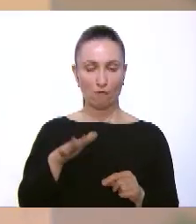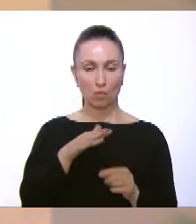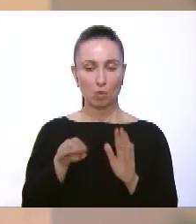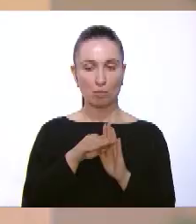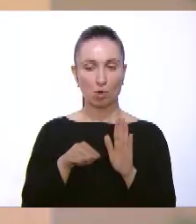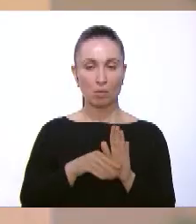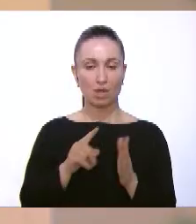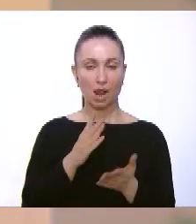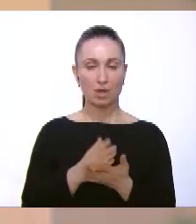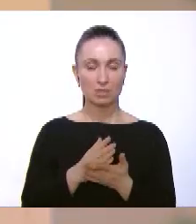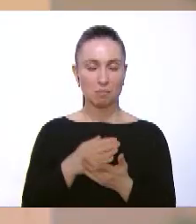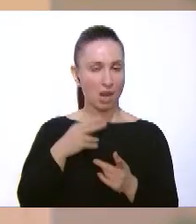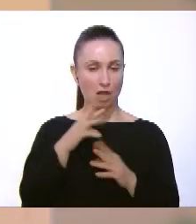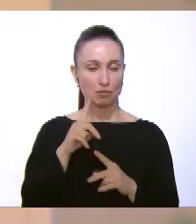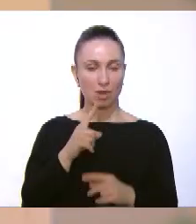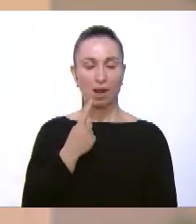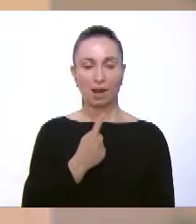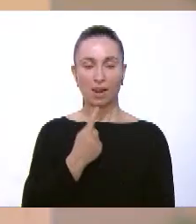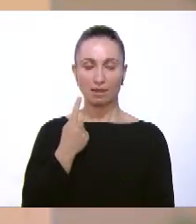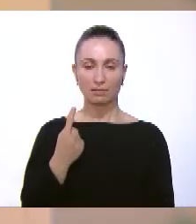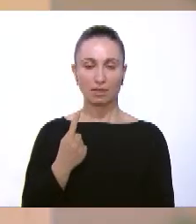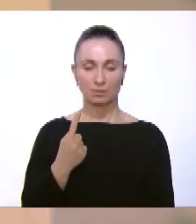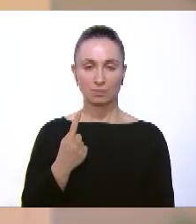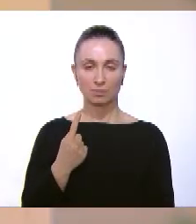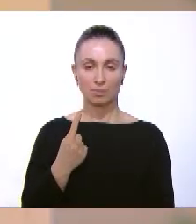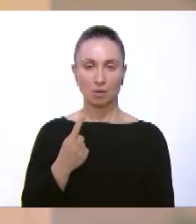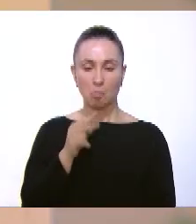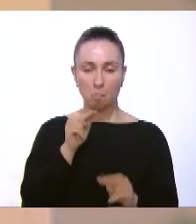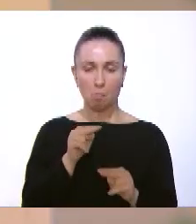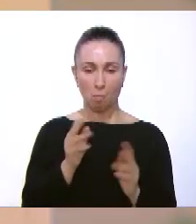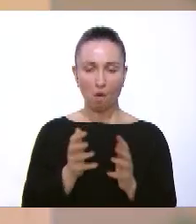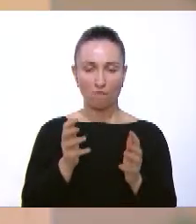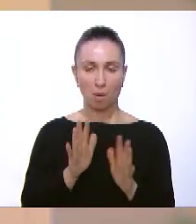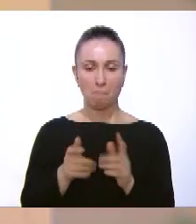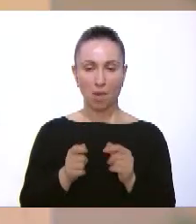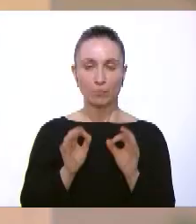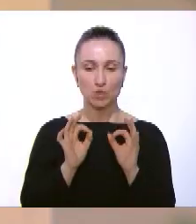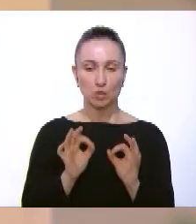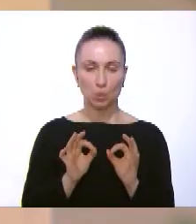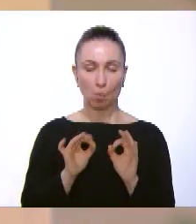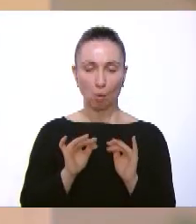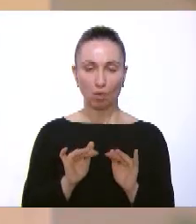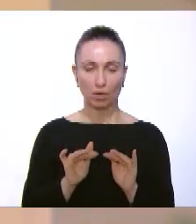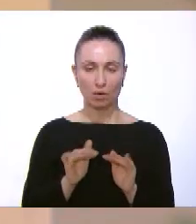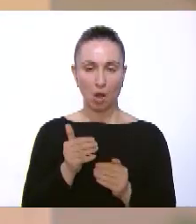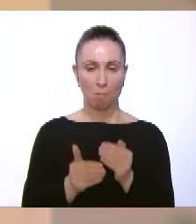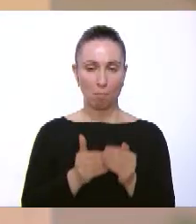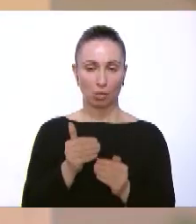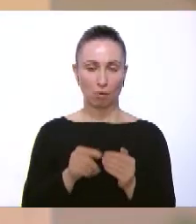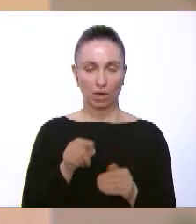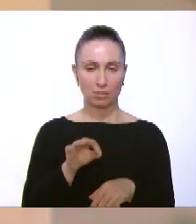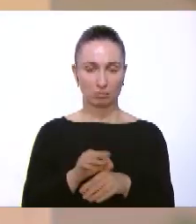არ შევცდები თუ ვიტყვი, ერთ-ერთი ყველაზე მოვლილი, ყველაზე მართული და სწორად